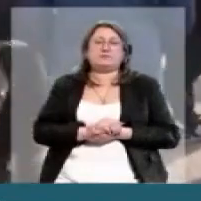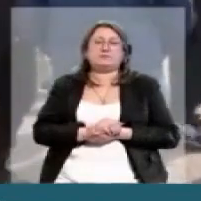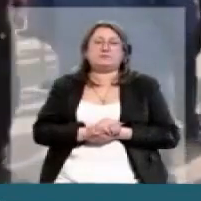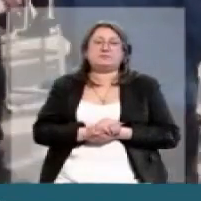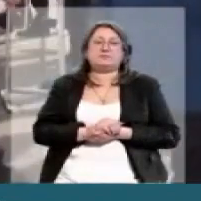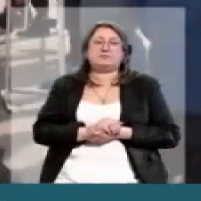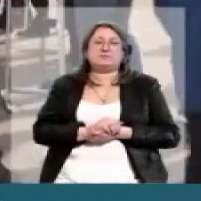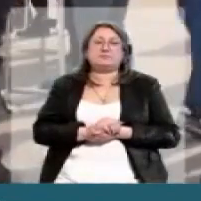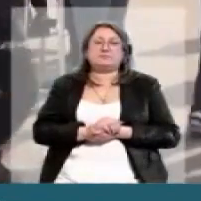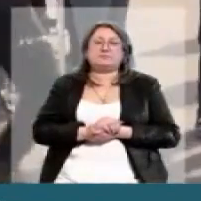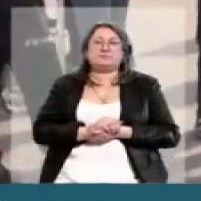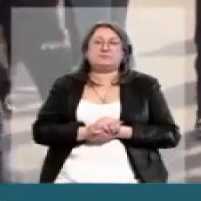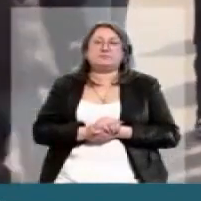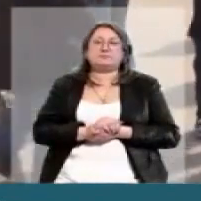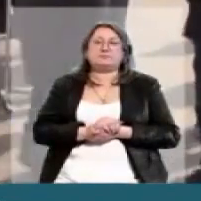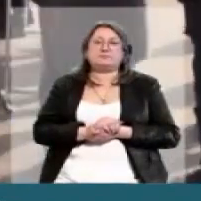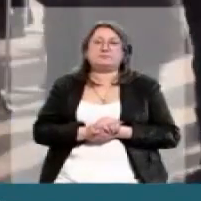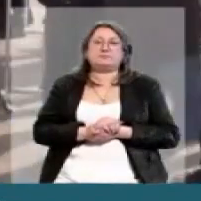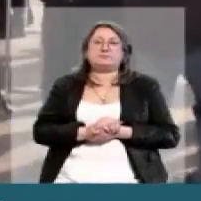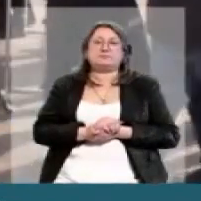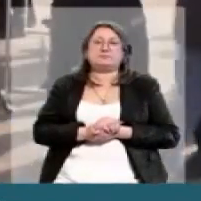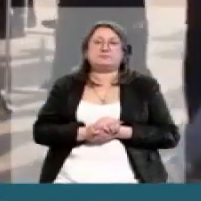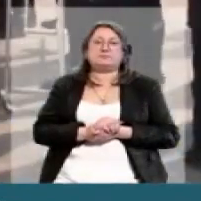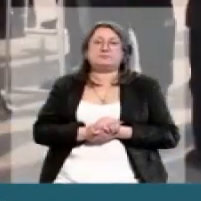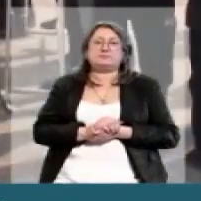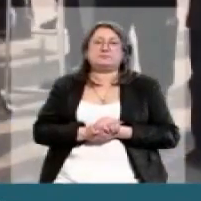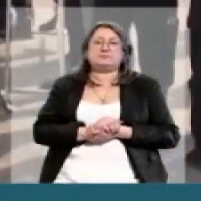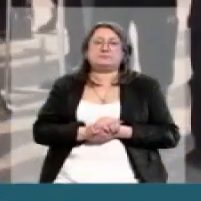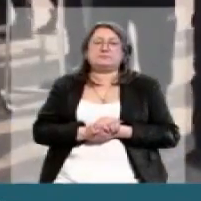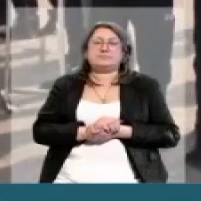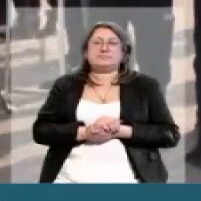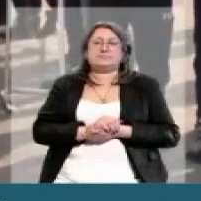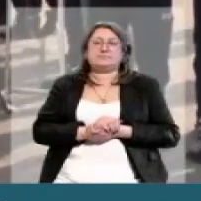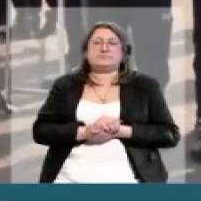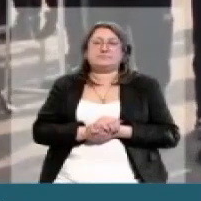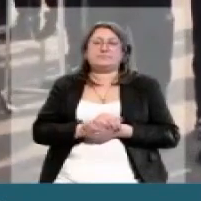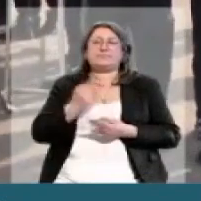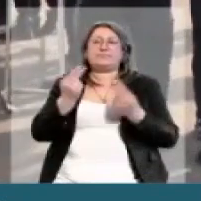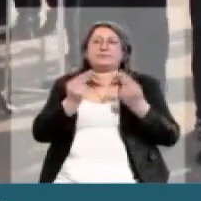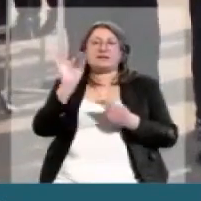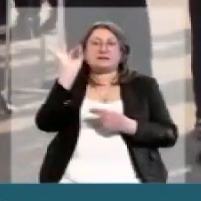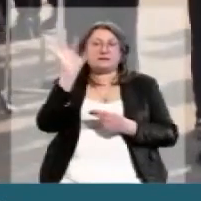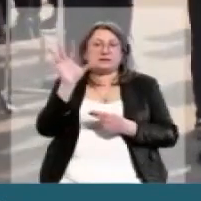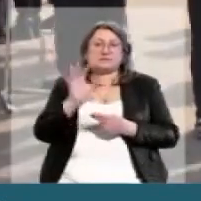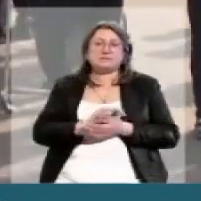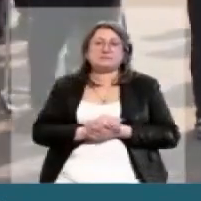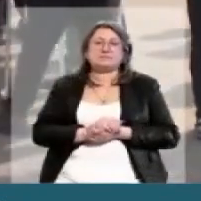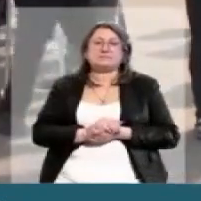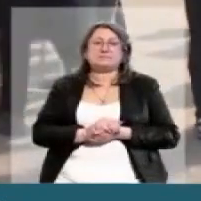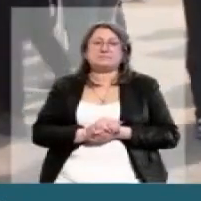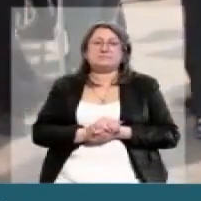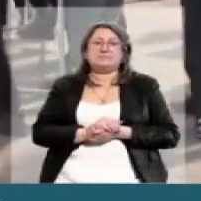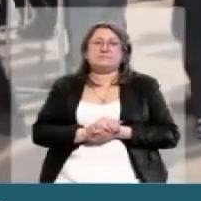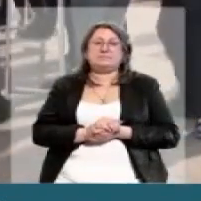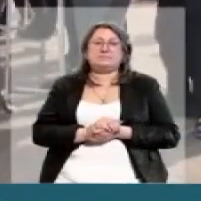таяқ, қапшықпен бір-бірін ұру, содан кейін дартыстан ұйымдастырып жатырық, содан кейін бізде қол